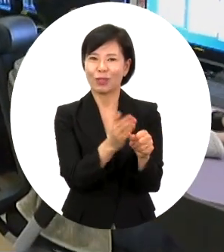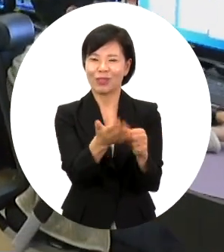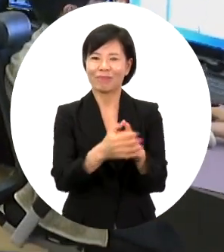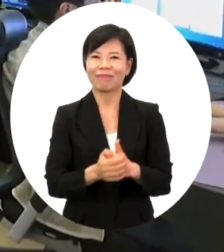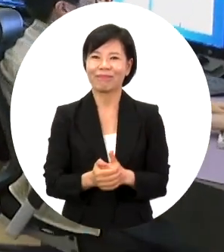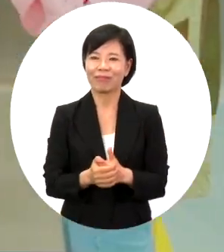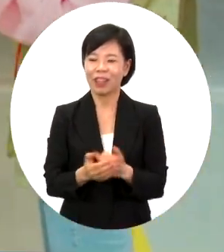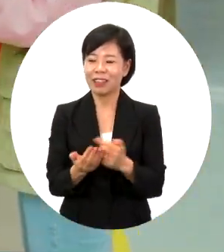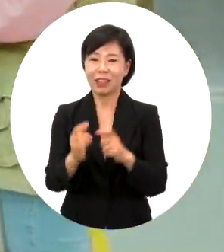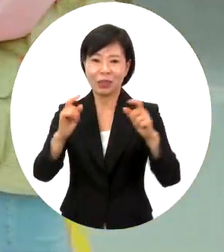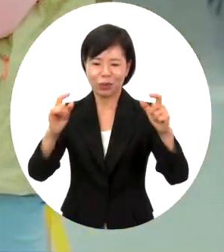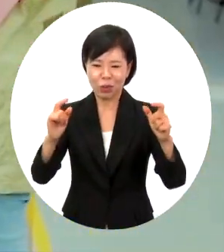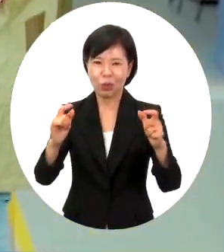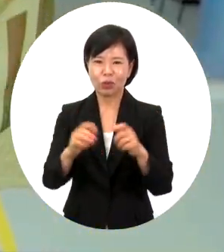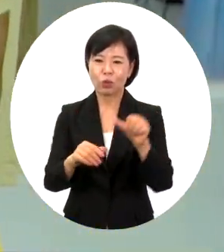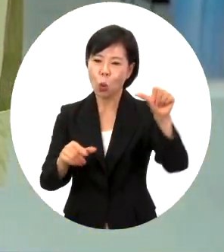지원하는데요.